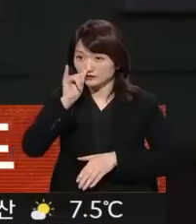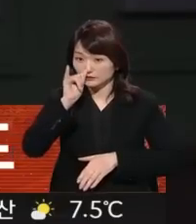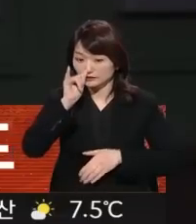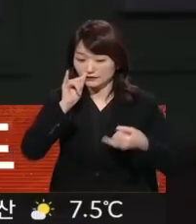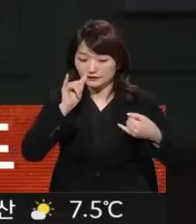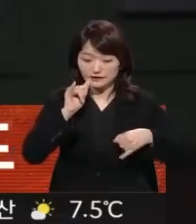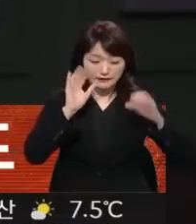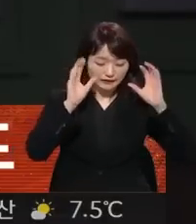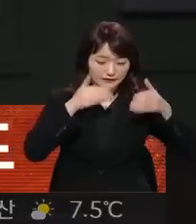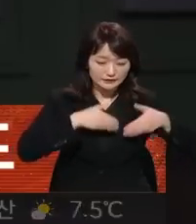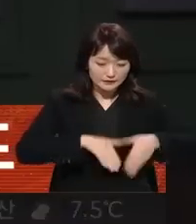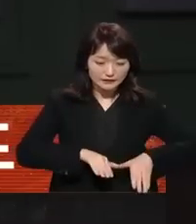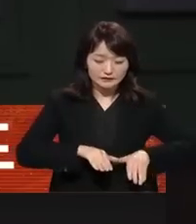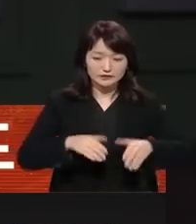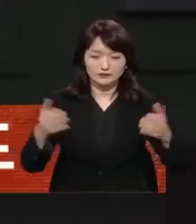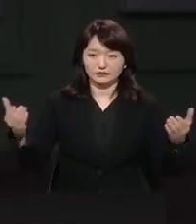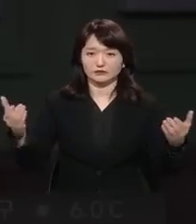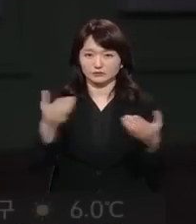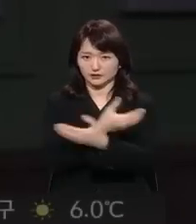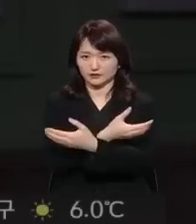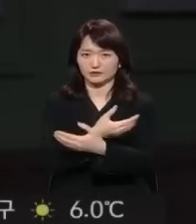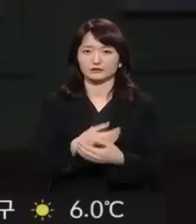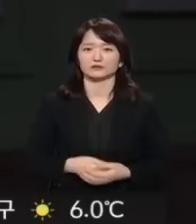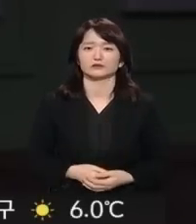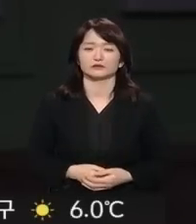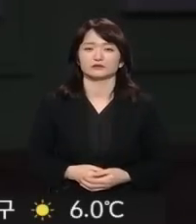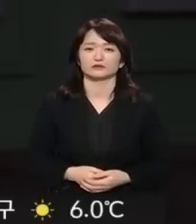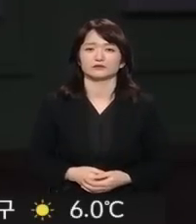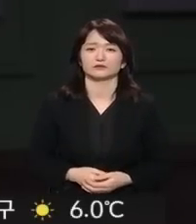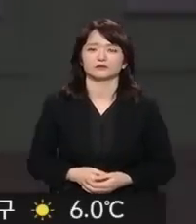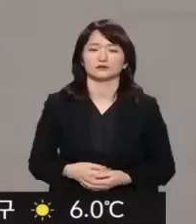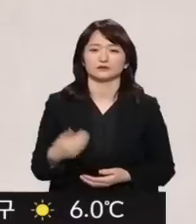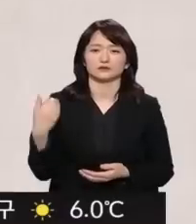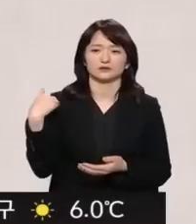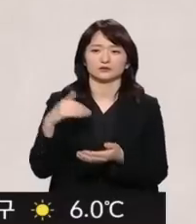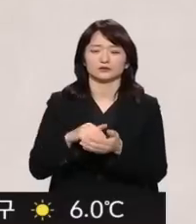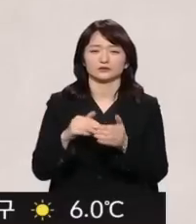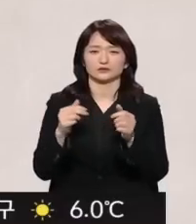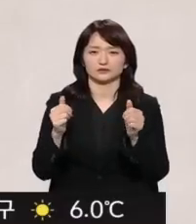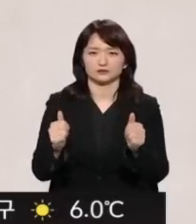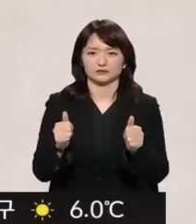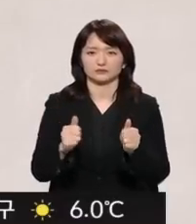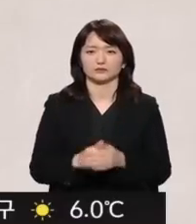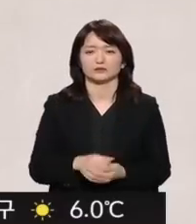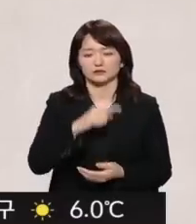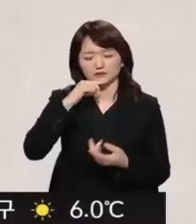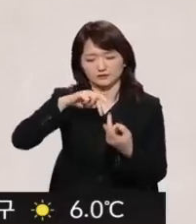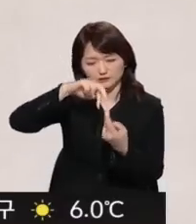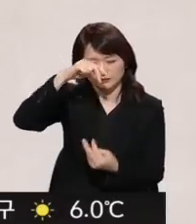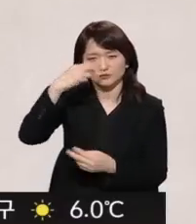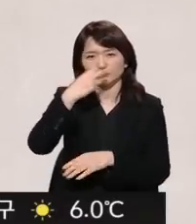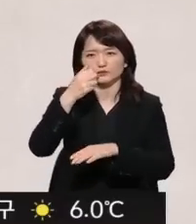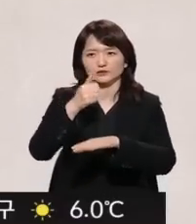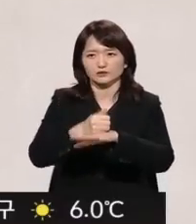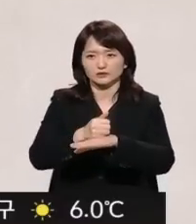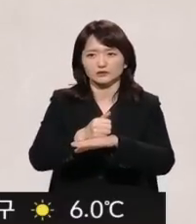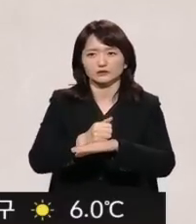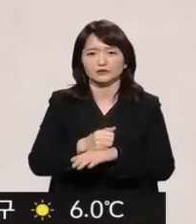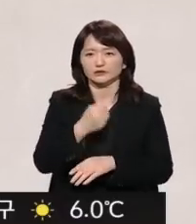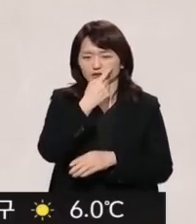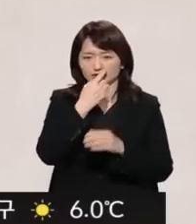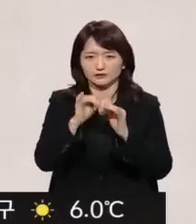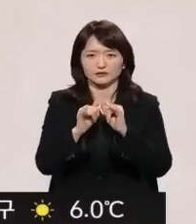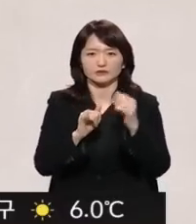둘을 바꿔치기했다라는 겁니다 이에 대해서이 파괴 완성심 재판부가이 DNA 재검사까지 진행하고 증인 10명 정도의 말까지